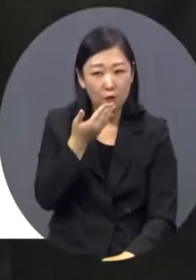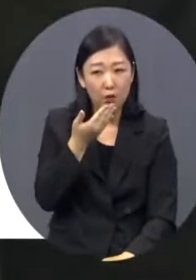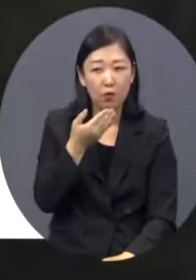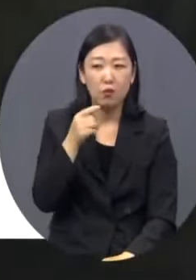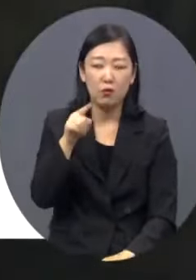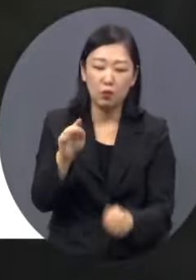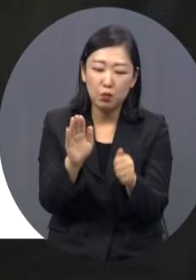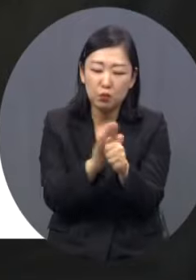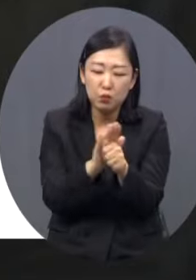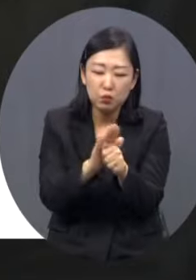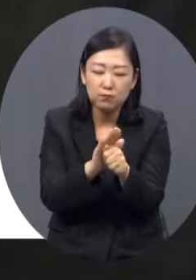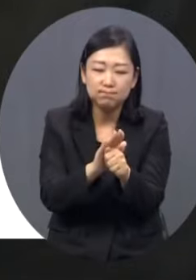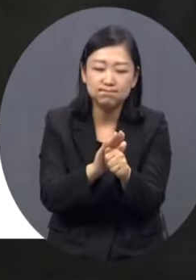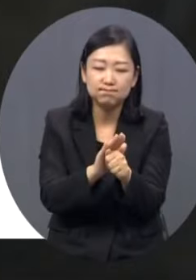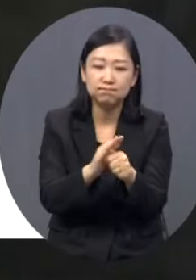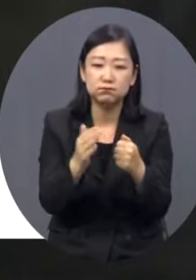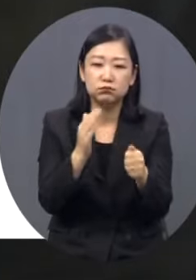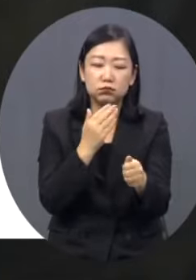돌